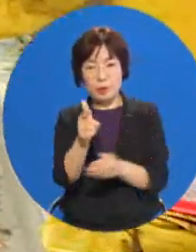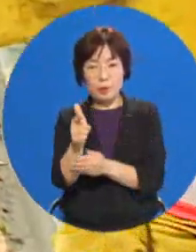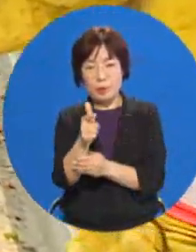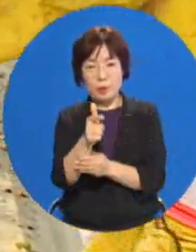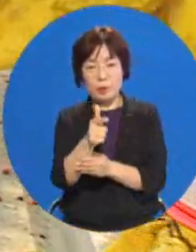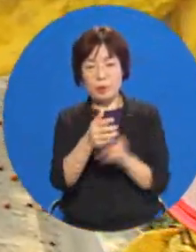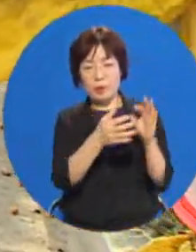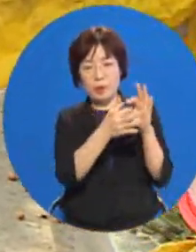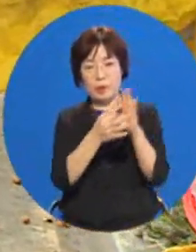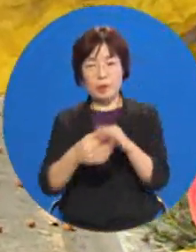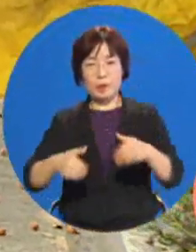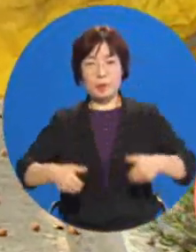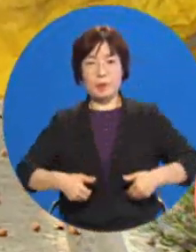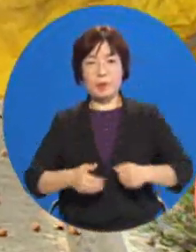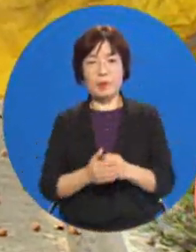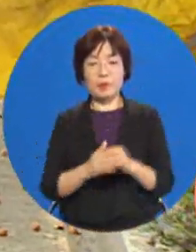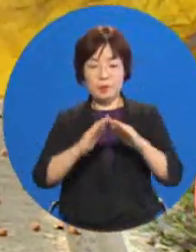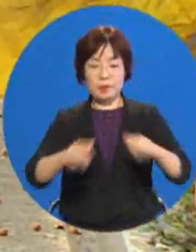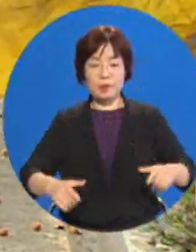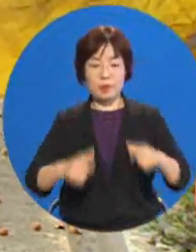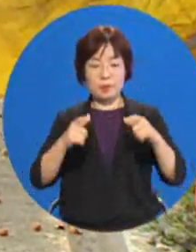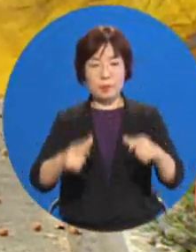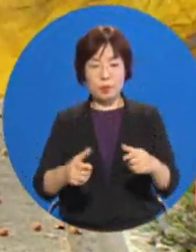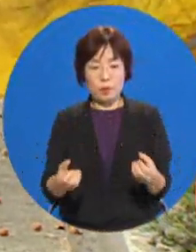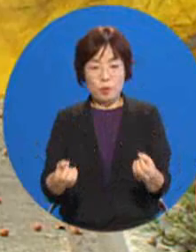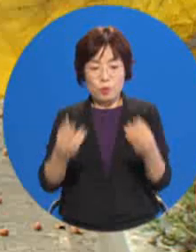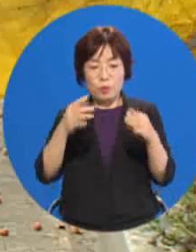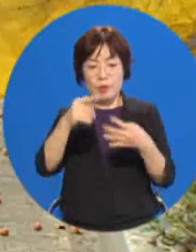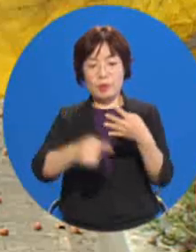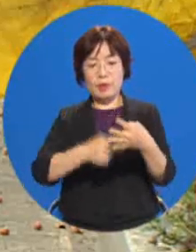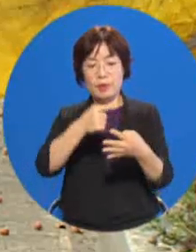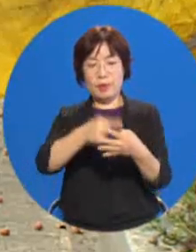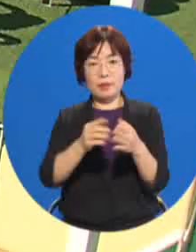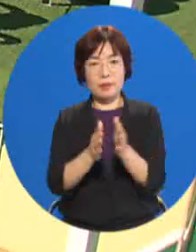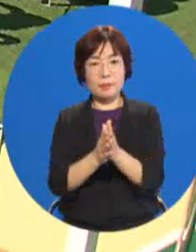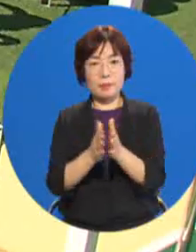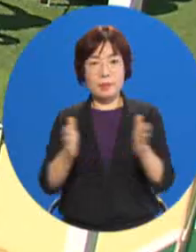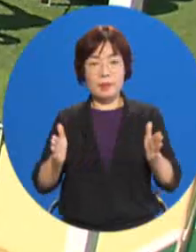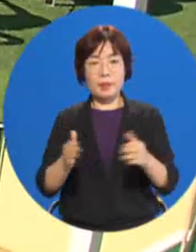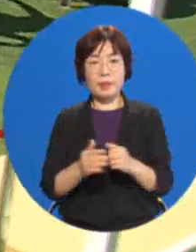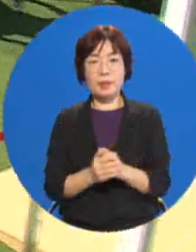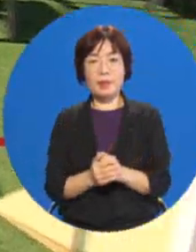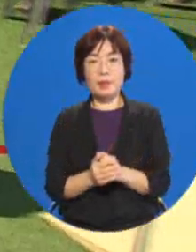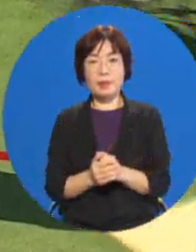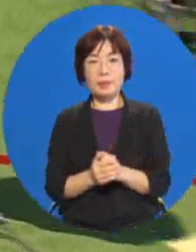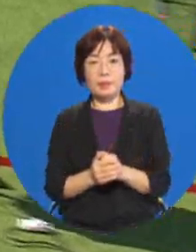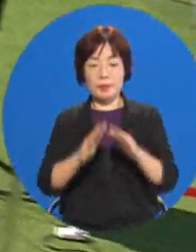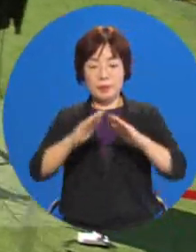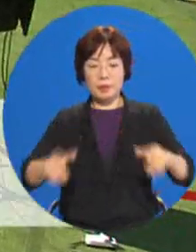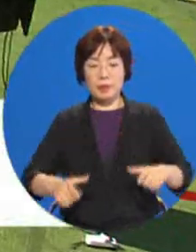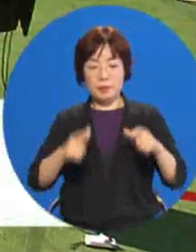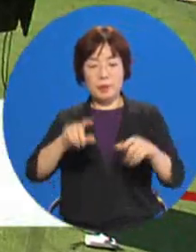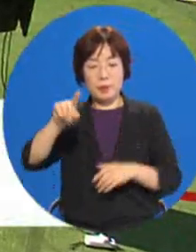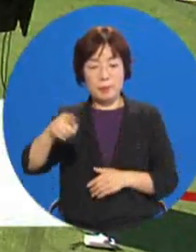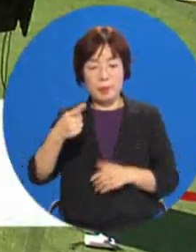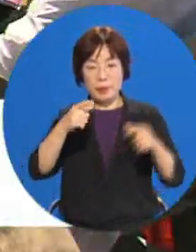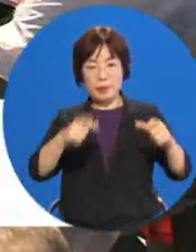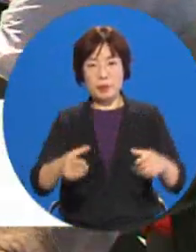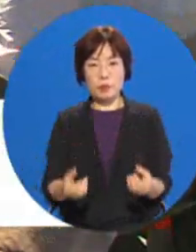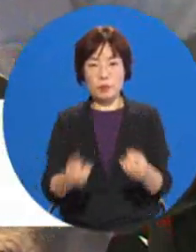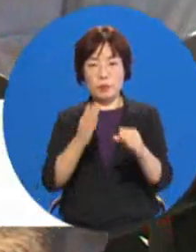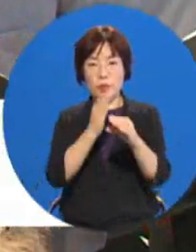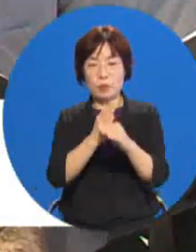긴장감이 높아지는 요즘, 전남에서는 축제의 계절이 시작됐습니다. 올해 전남의 100여 개 지역축제